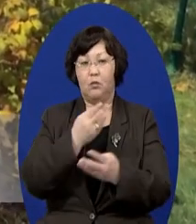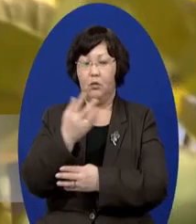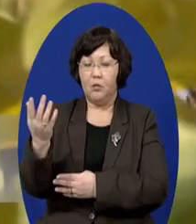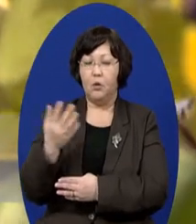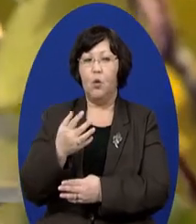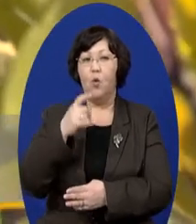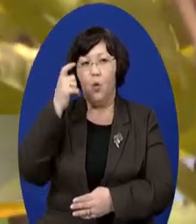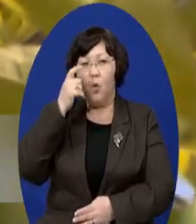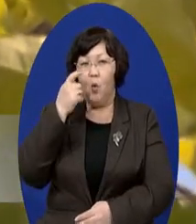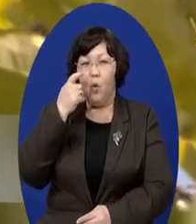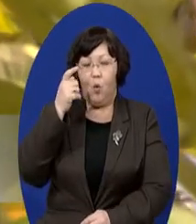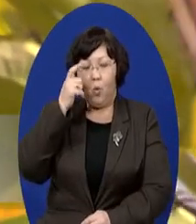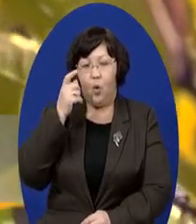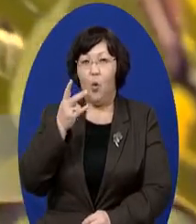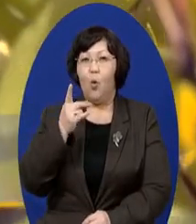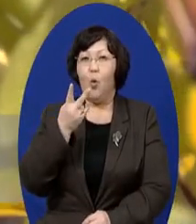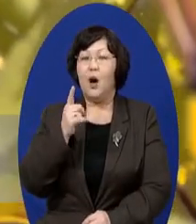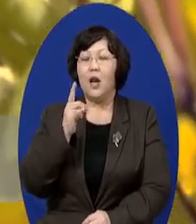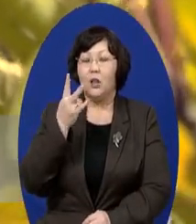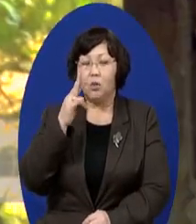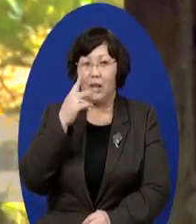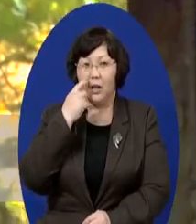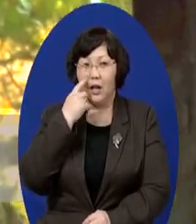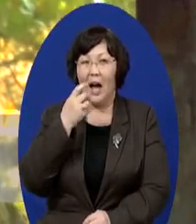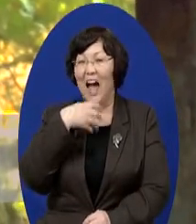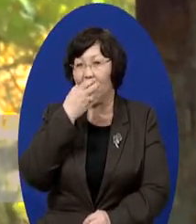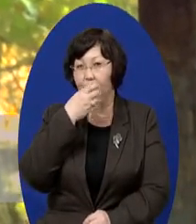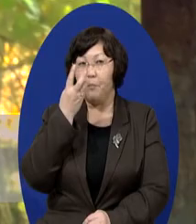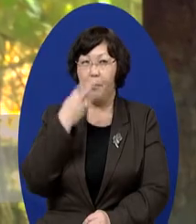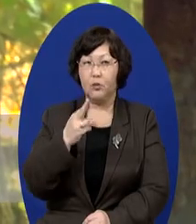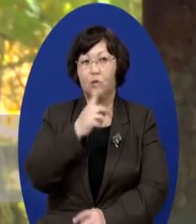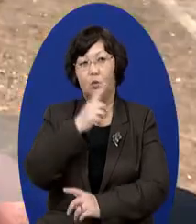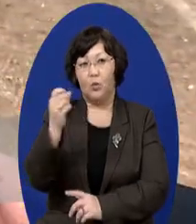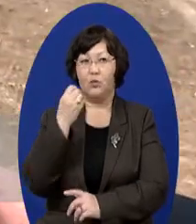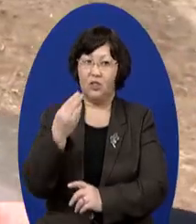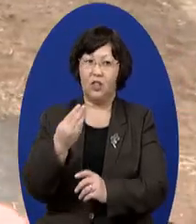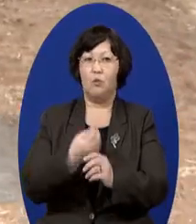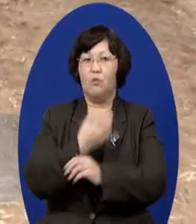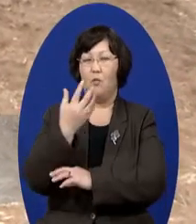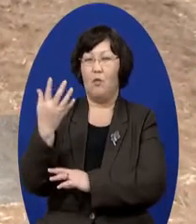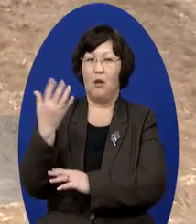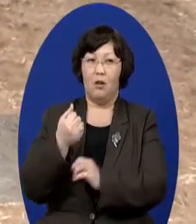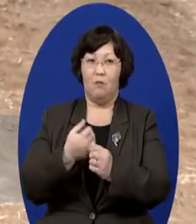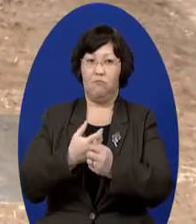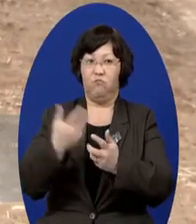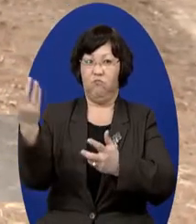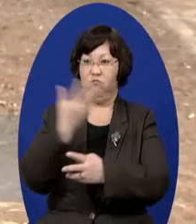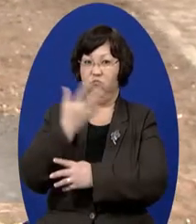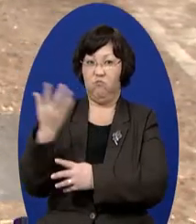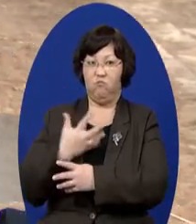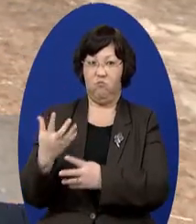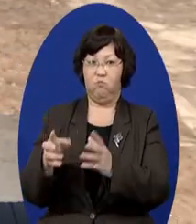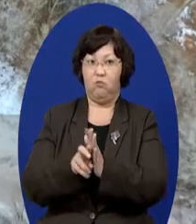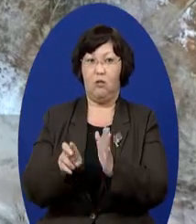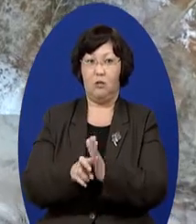100 гарын 150 гарад мод үе. Алюминий мод нэг 100 гарын мод. Гэх жишээтэд ширэнг болж ургах юм байлээ. Тэр сэрүүлчээд